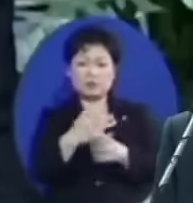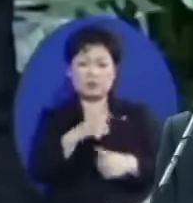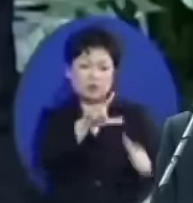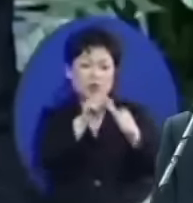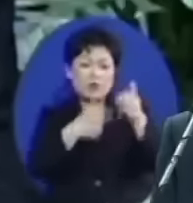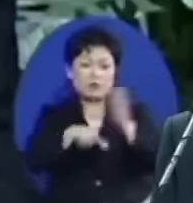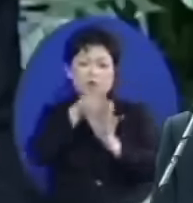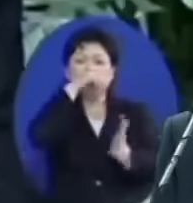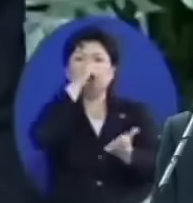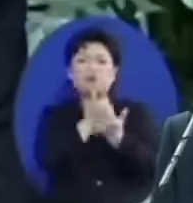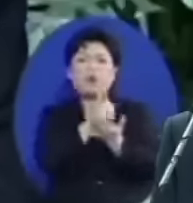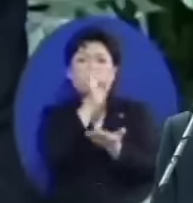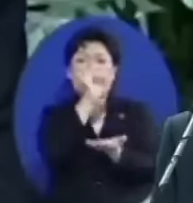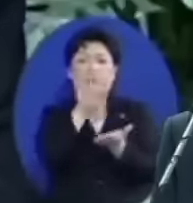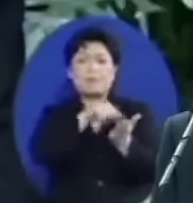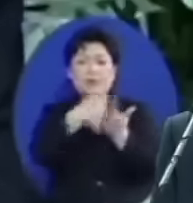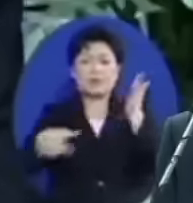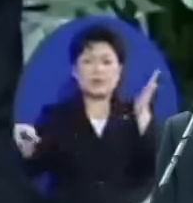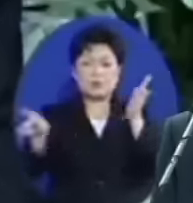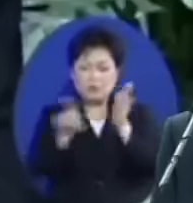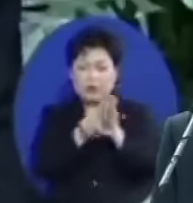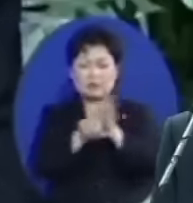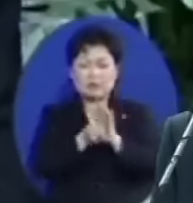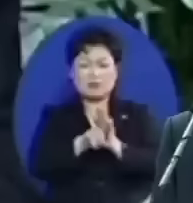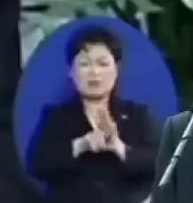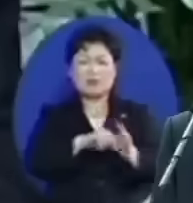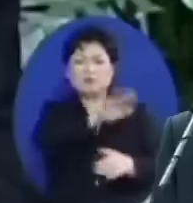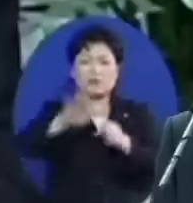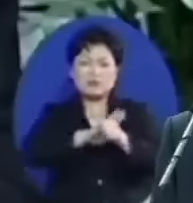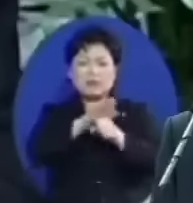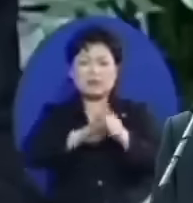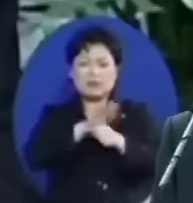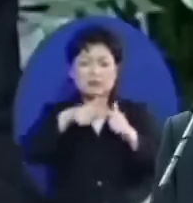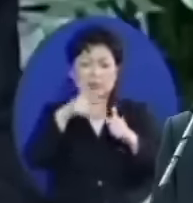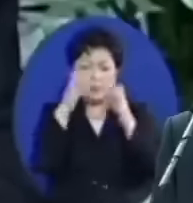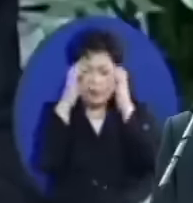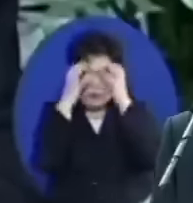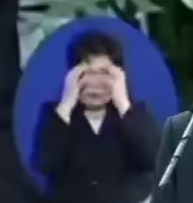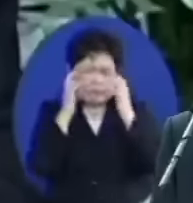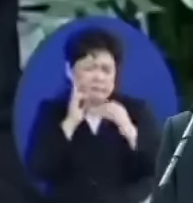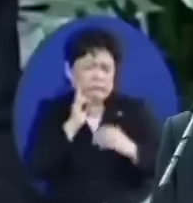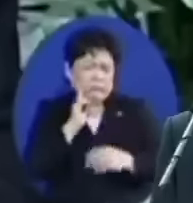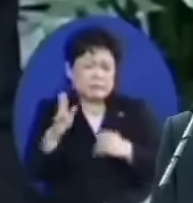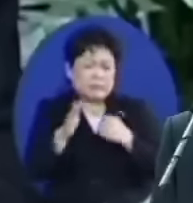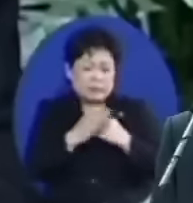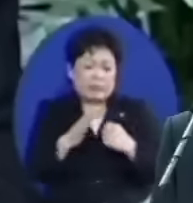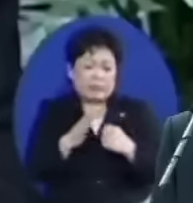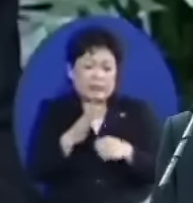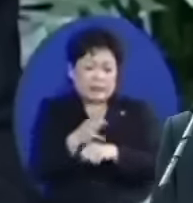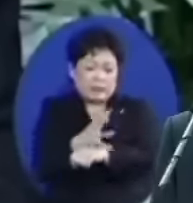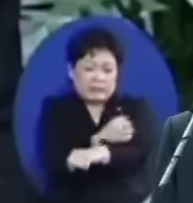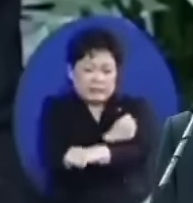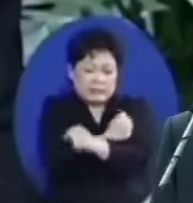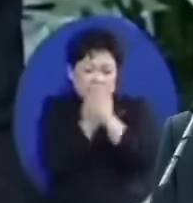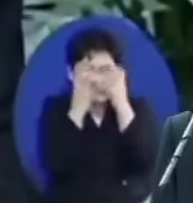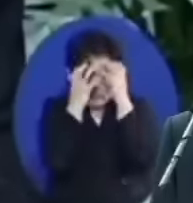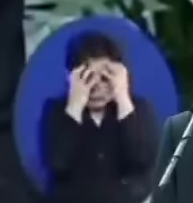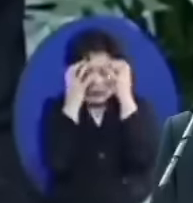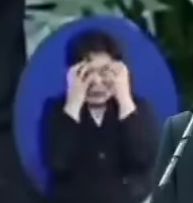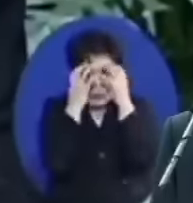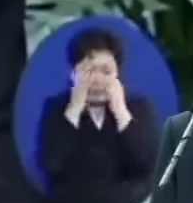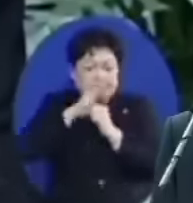되기 때문에 우리에 대한 사랑이 자기 고통보다 너무나 컸기 때문에 그 억센 고통을 몸부림치고